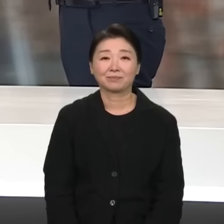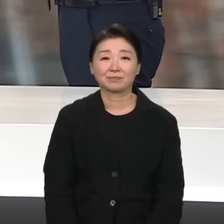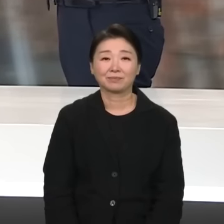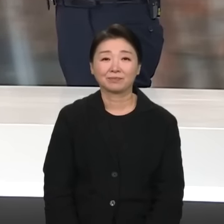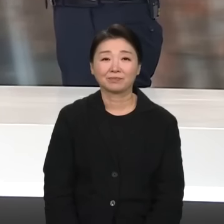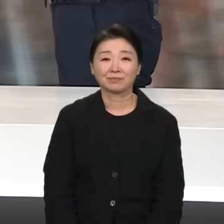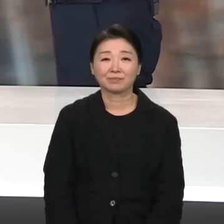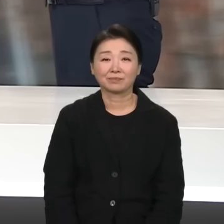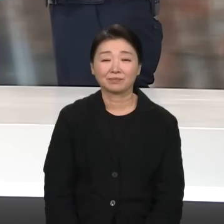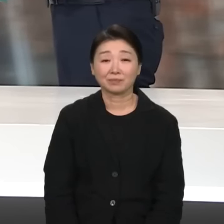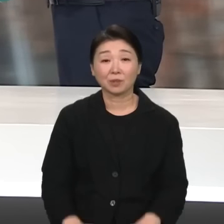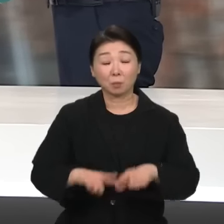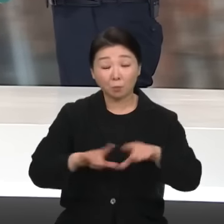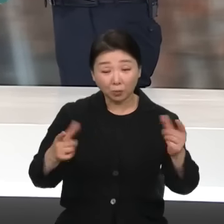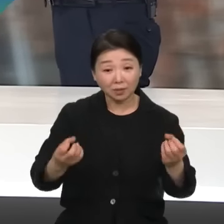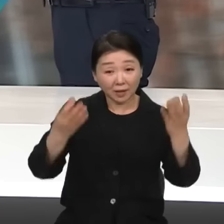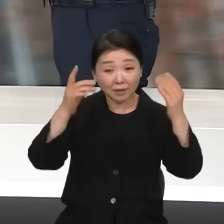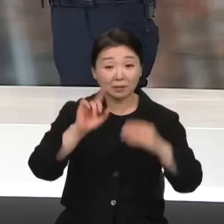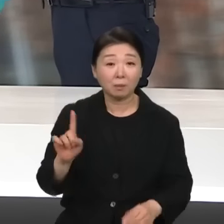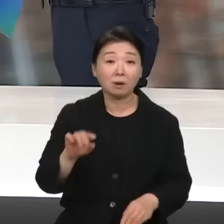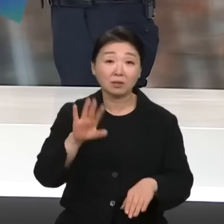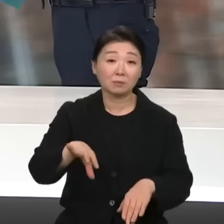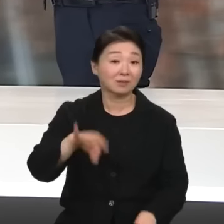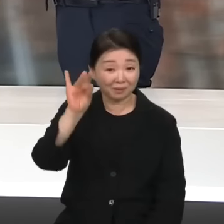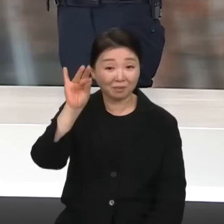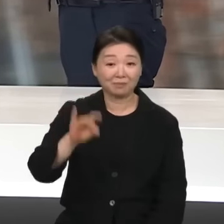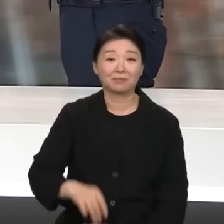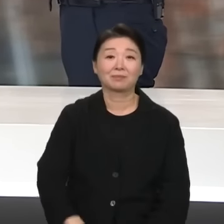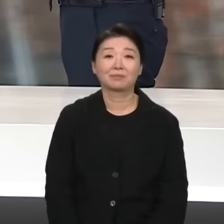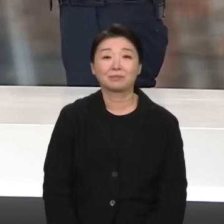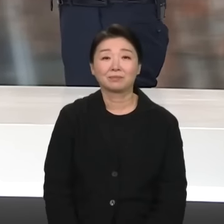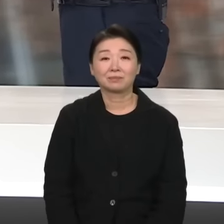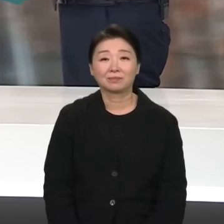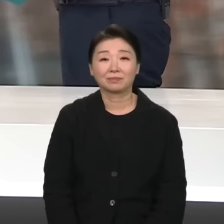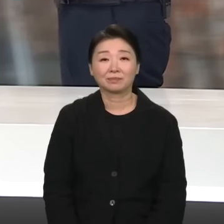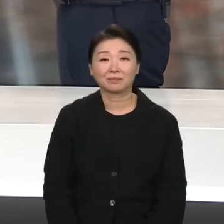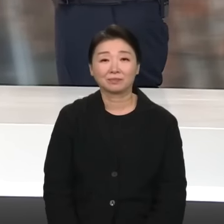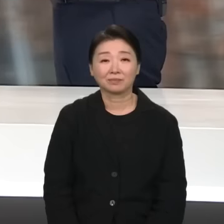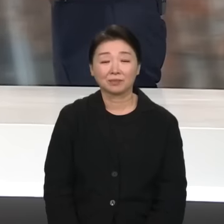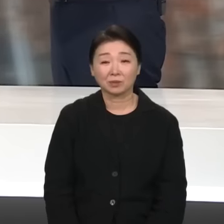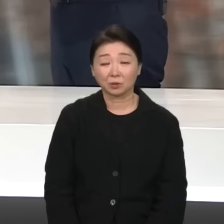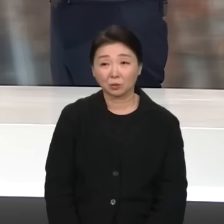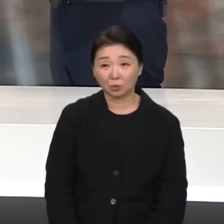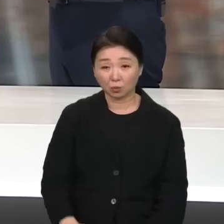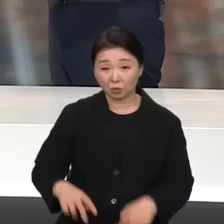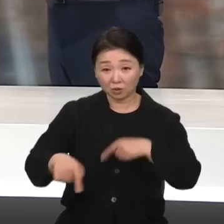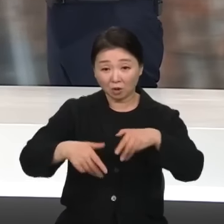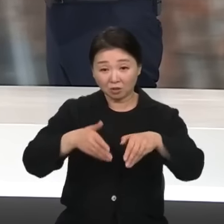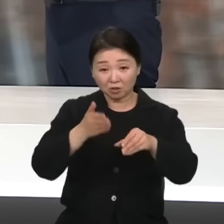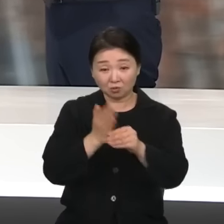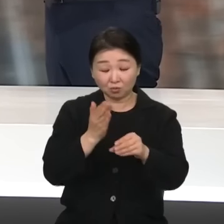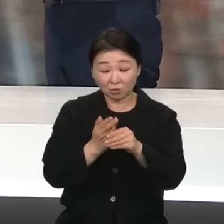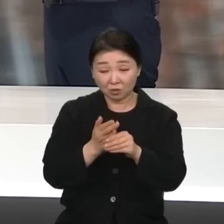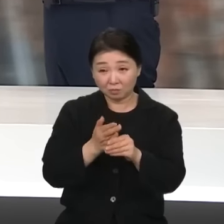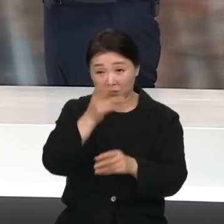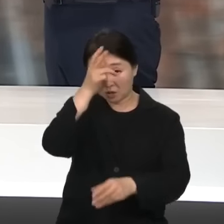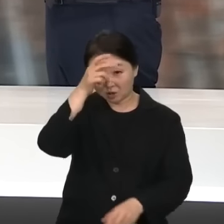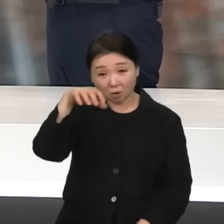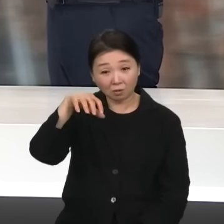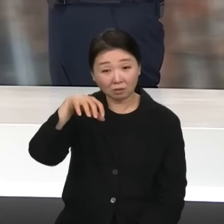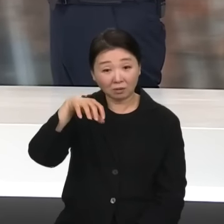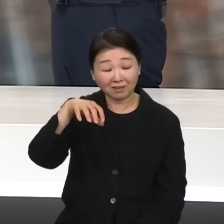그렇습니다. 이제 보통 이런 행사, 그런데 이번이 처음이었다고 합니다. 자, 그러다 네. 보니까는 정치 중립에 앞장서야 될